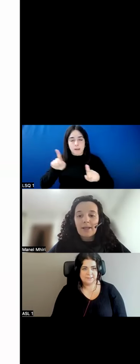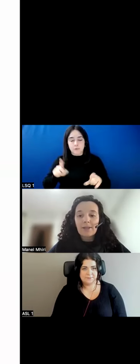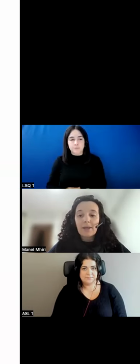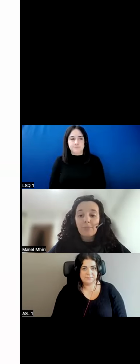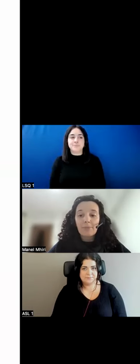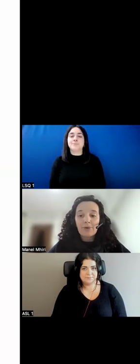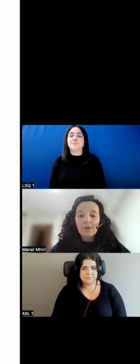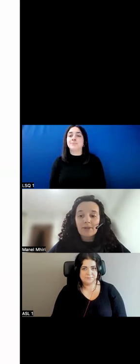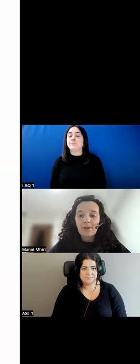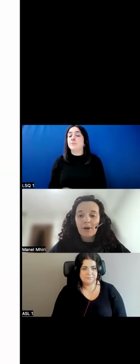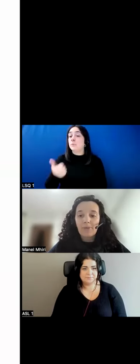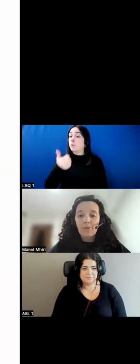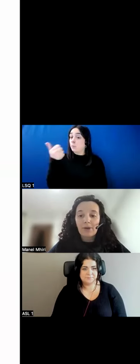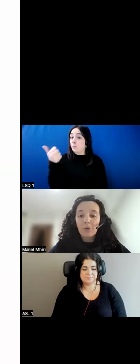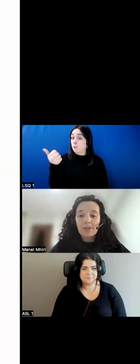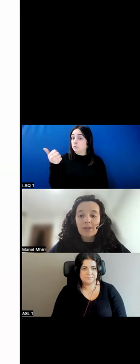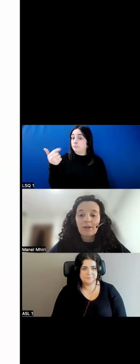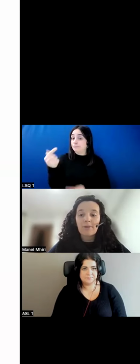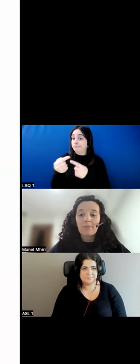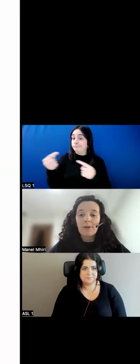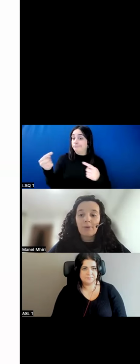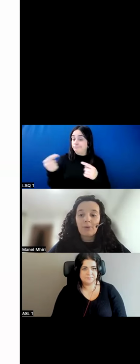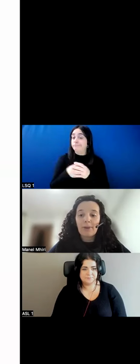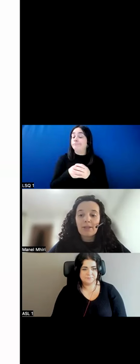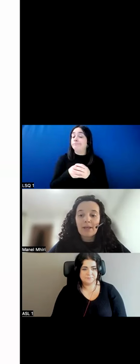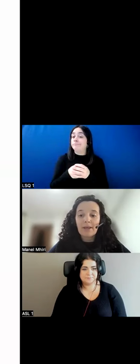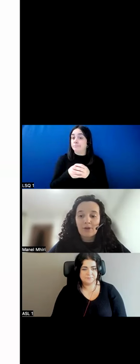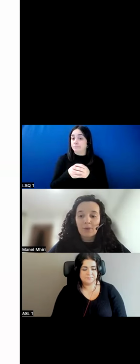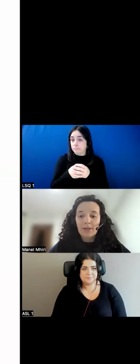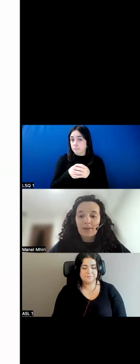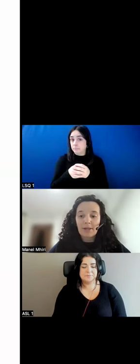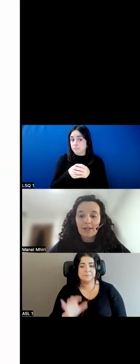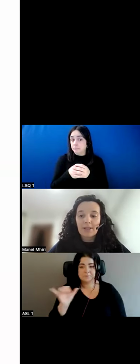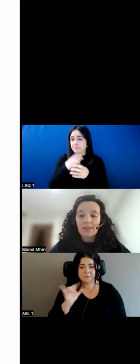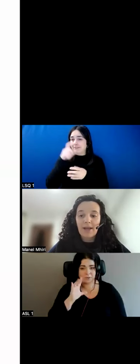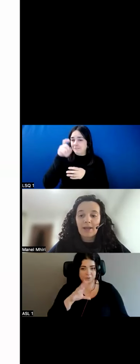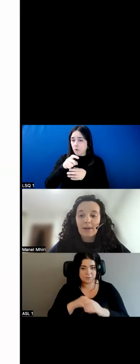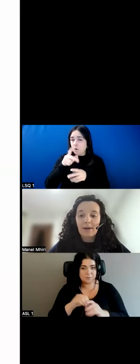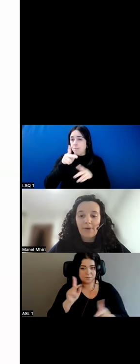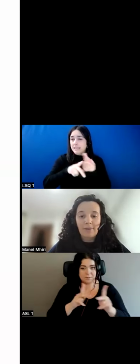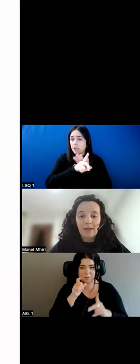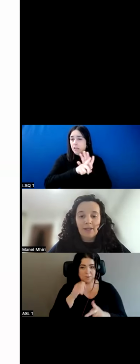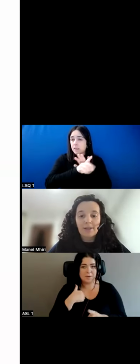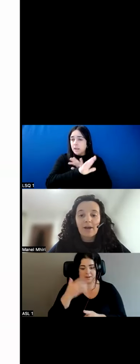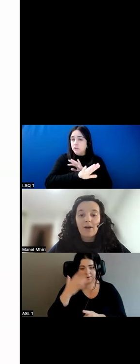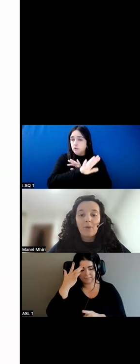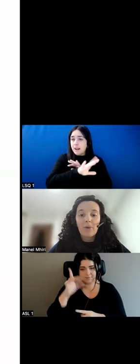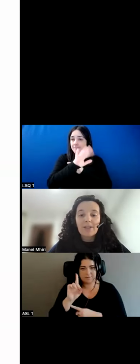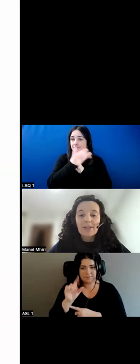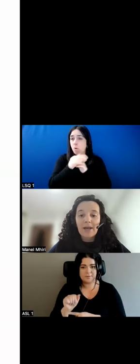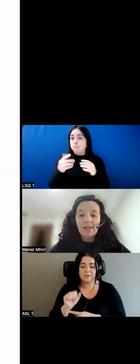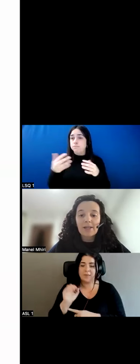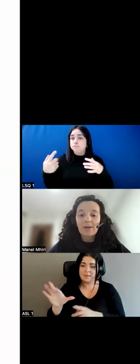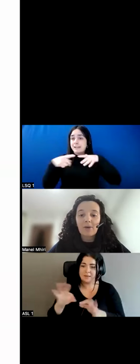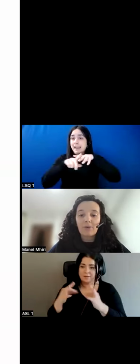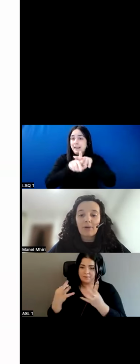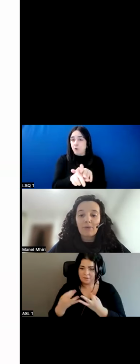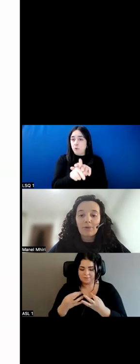Un autre élément que nous avons soulevé, c'est l'importance d'inclure les personnes ayant une déficience intellectuelle et leurs familles